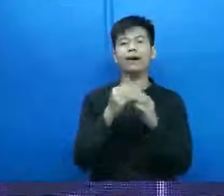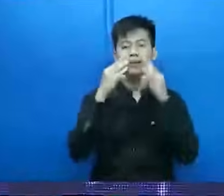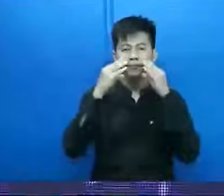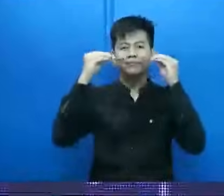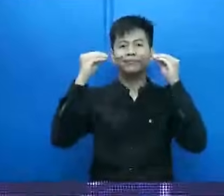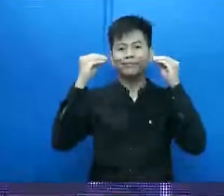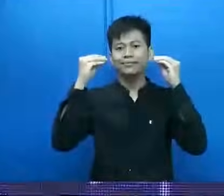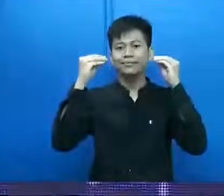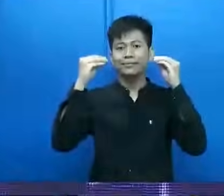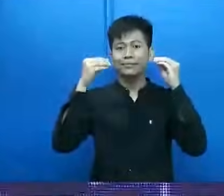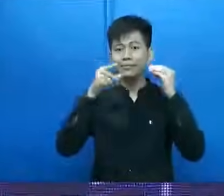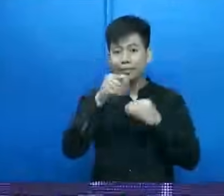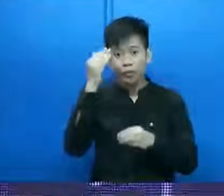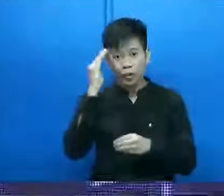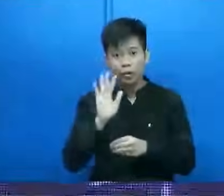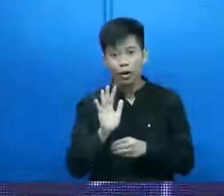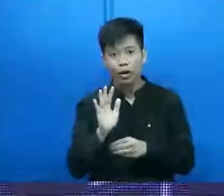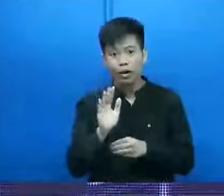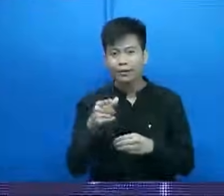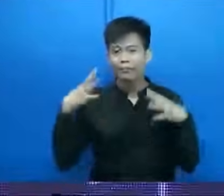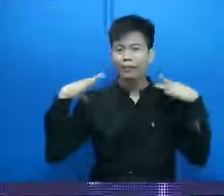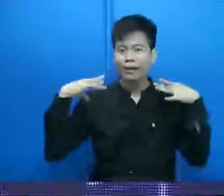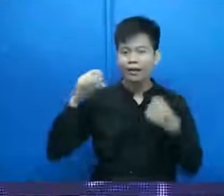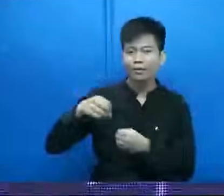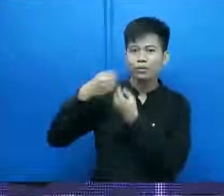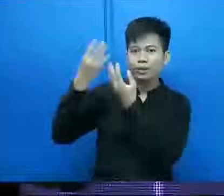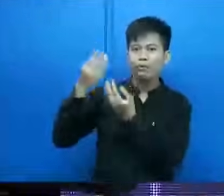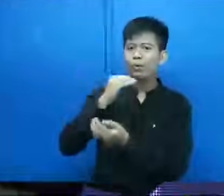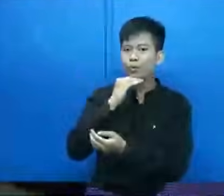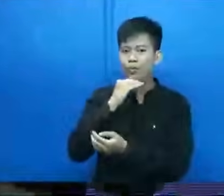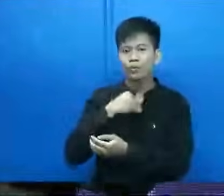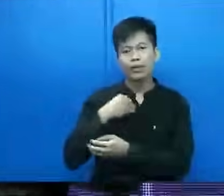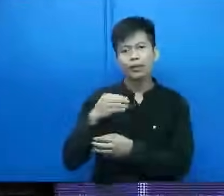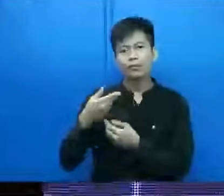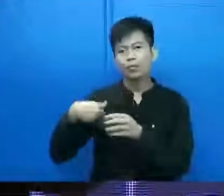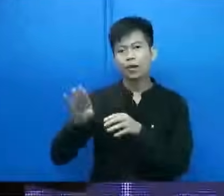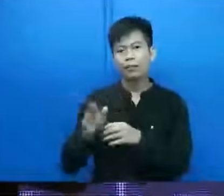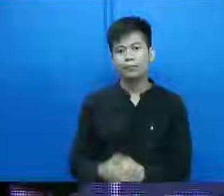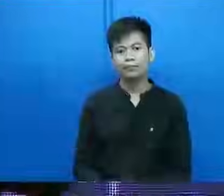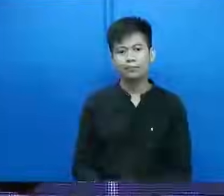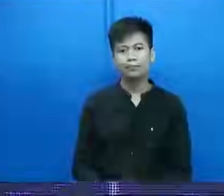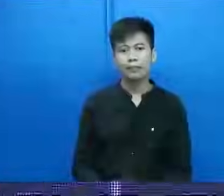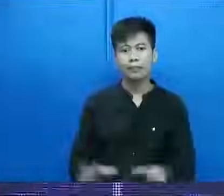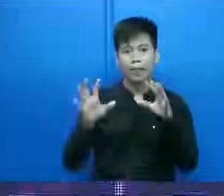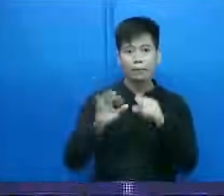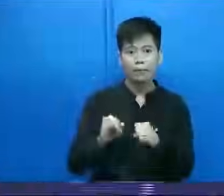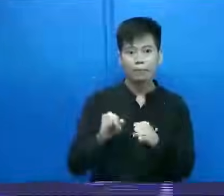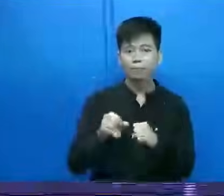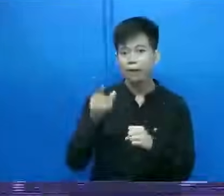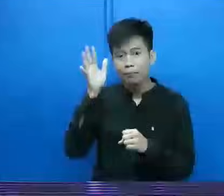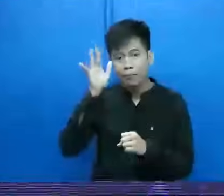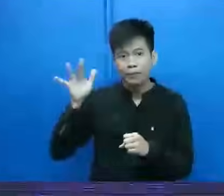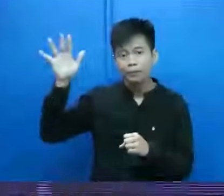tersenyum. Dia katakan, tahukah engkau, ini bidadari surga saya sedang menunggu saya pulang. Bahkan malamnya, dia bermimpi